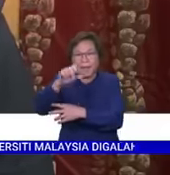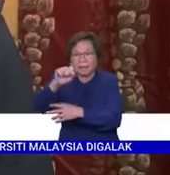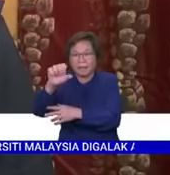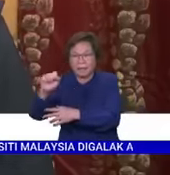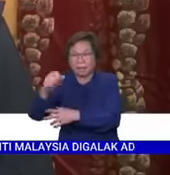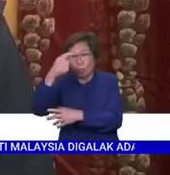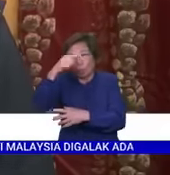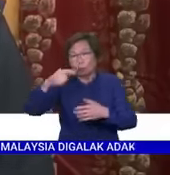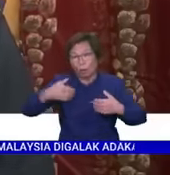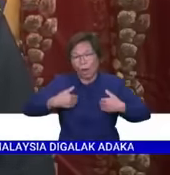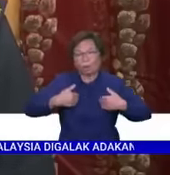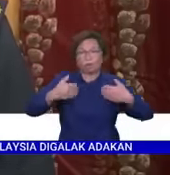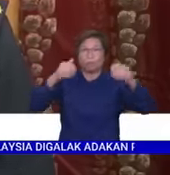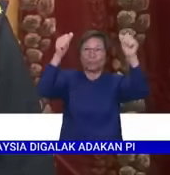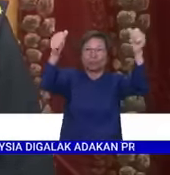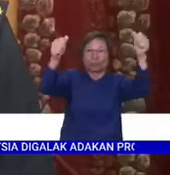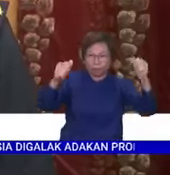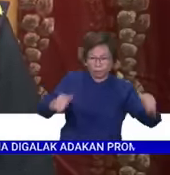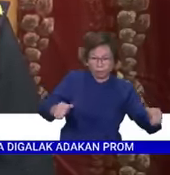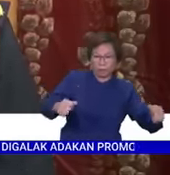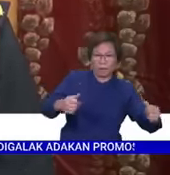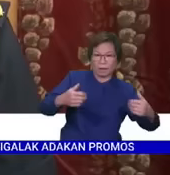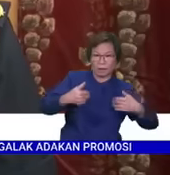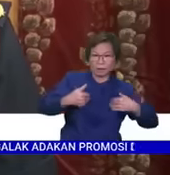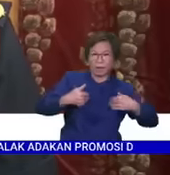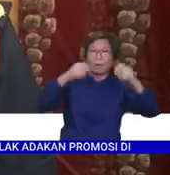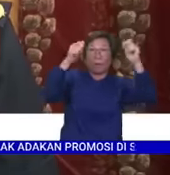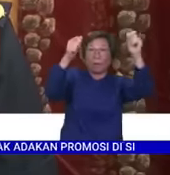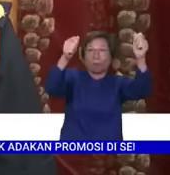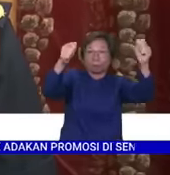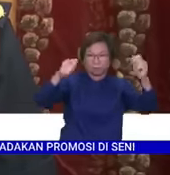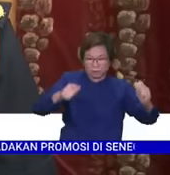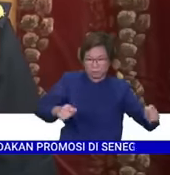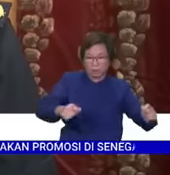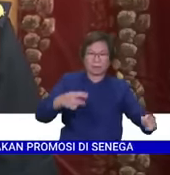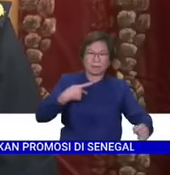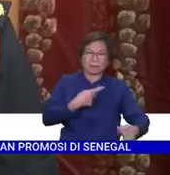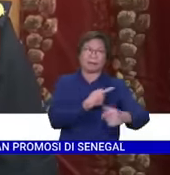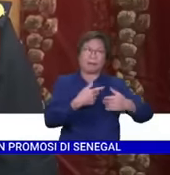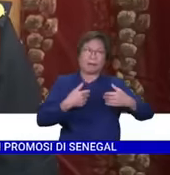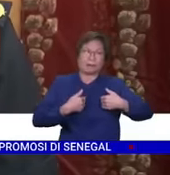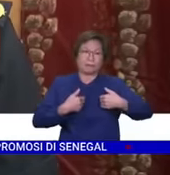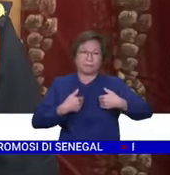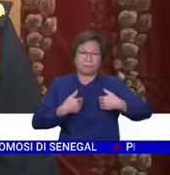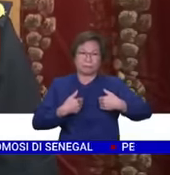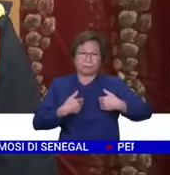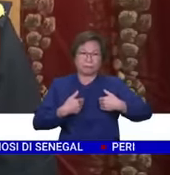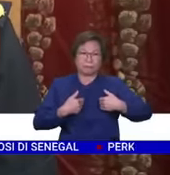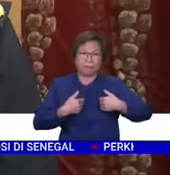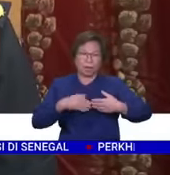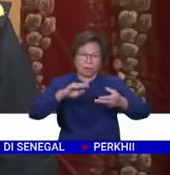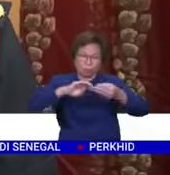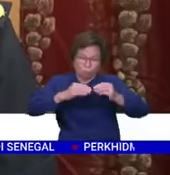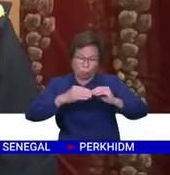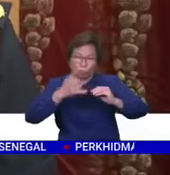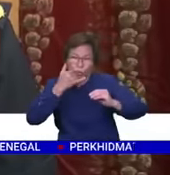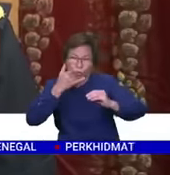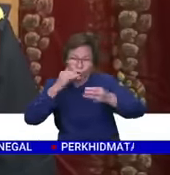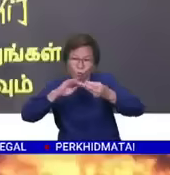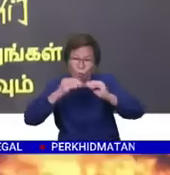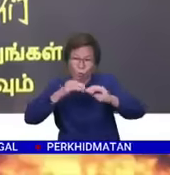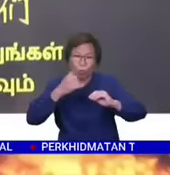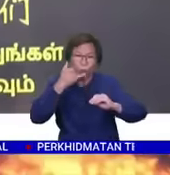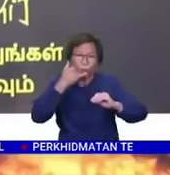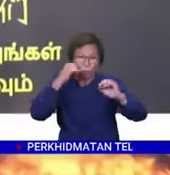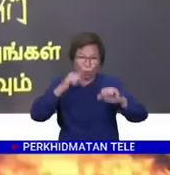mengabadikan ipos TNI jadi dia pos di pos TNI kita ada berikan nomor telepon yang